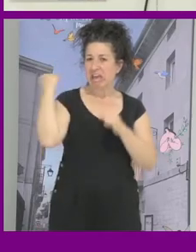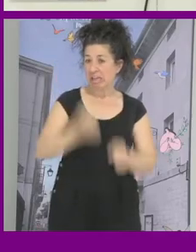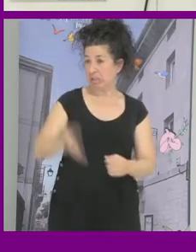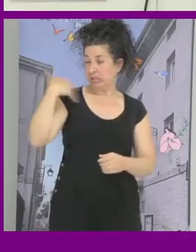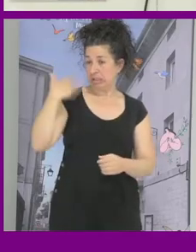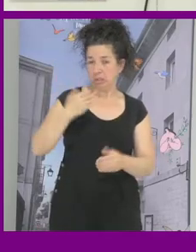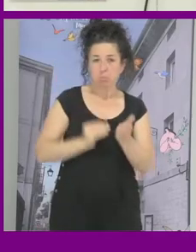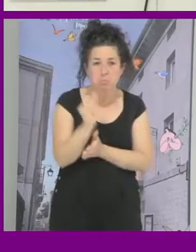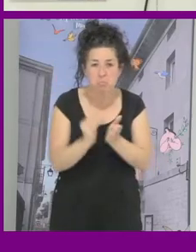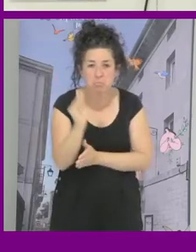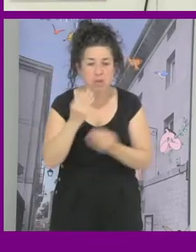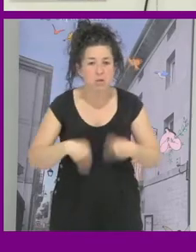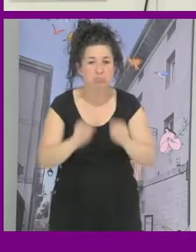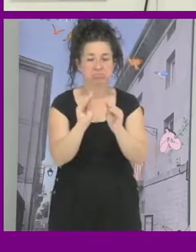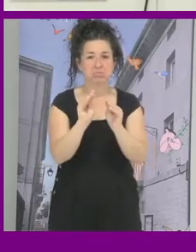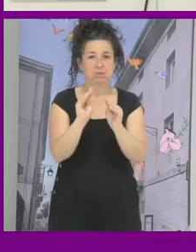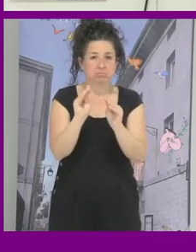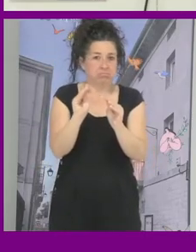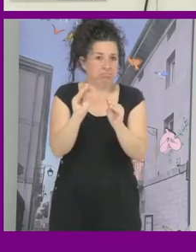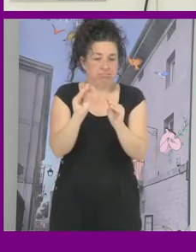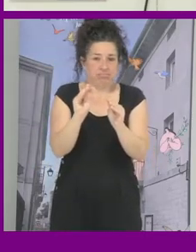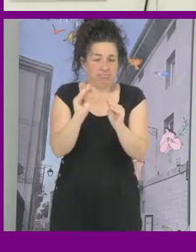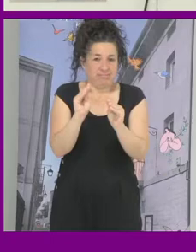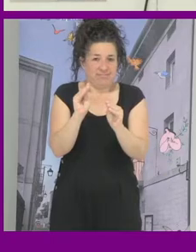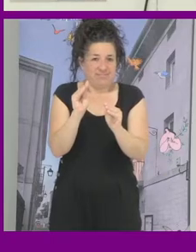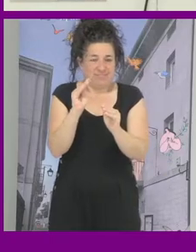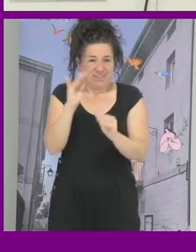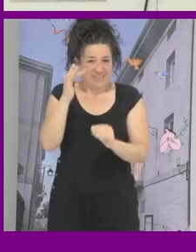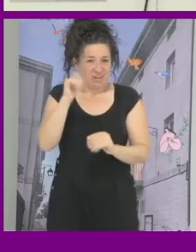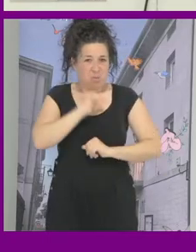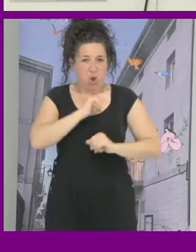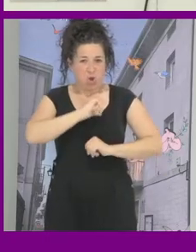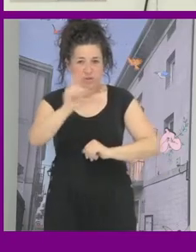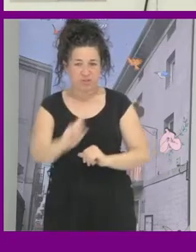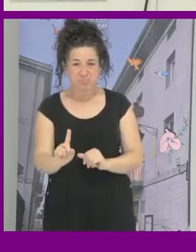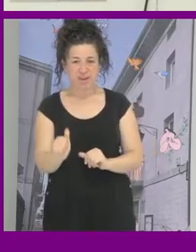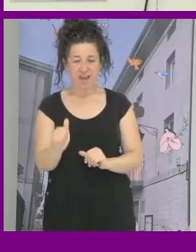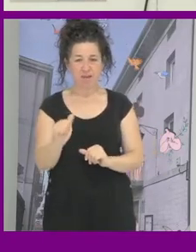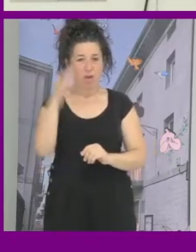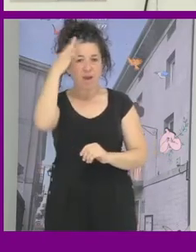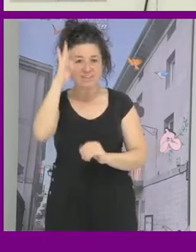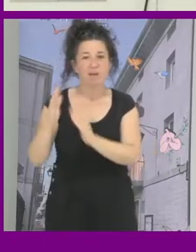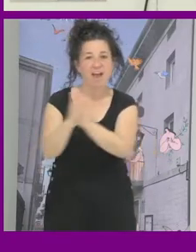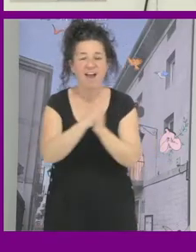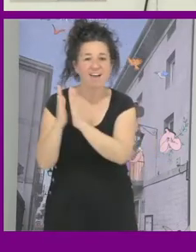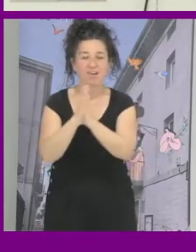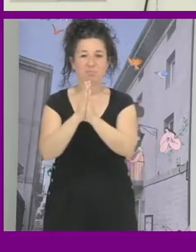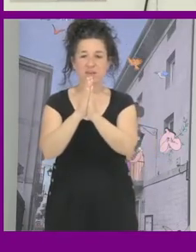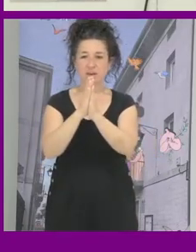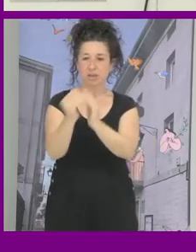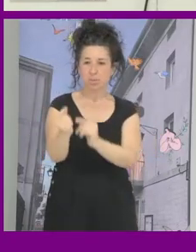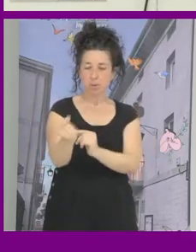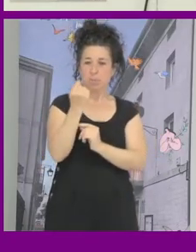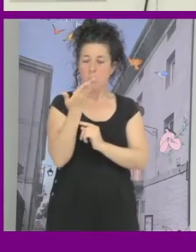ez zuen espero, bere asanblada kideen aldeko, bueno, mespretxu edo mesfidantza jarrera